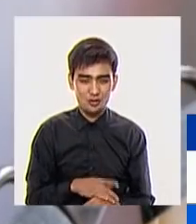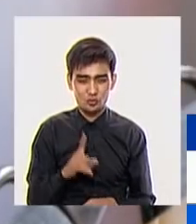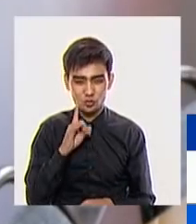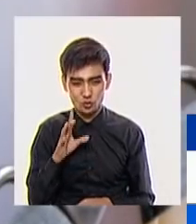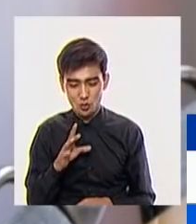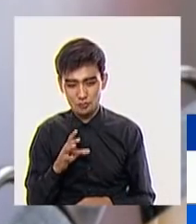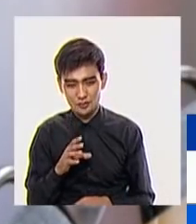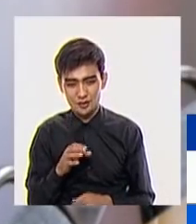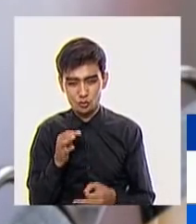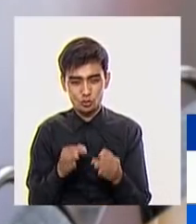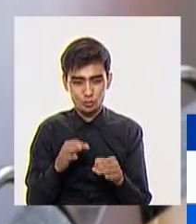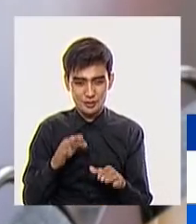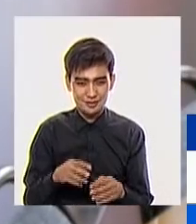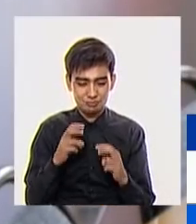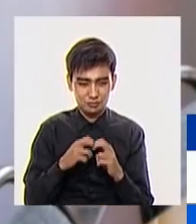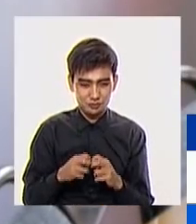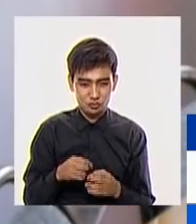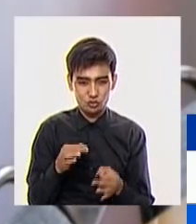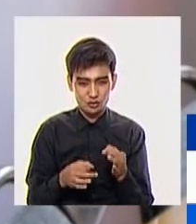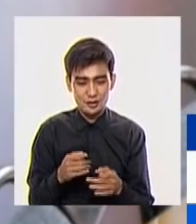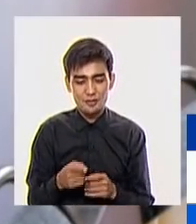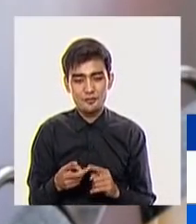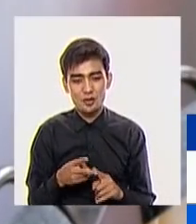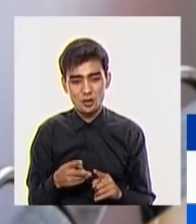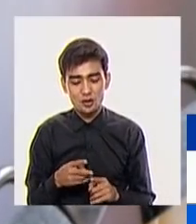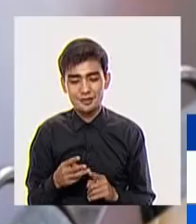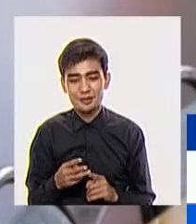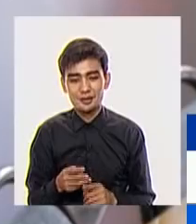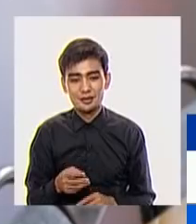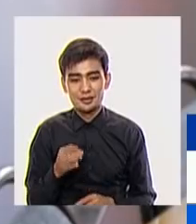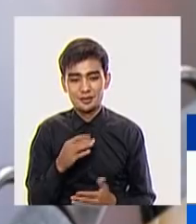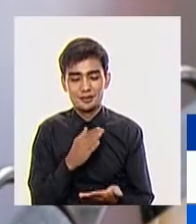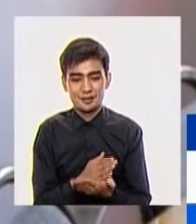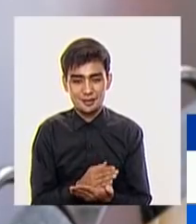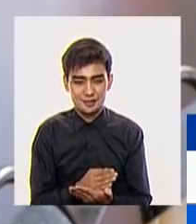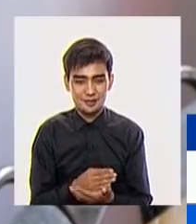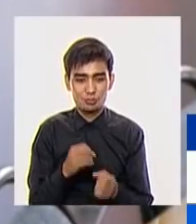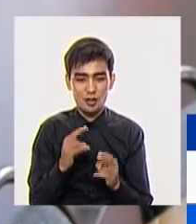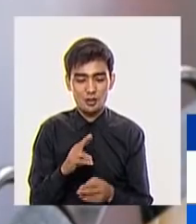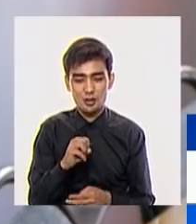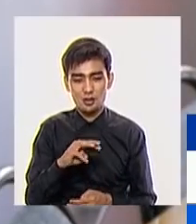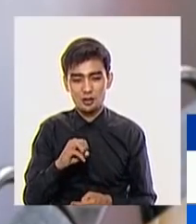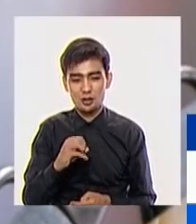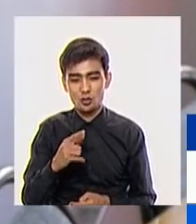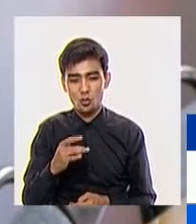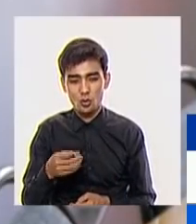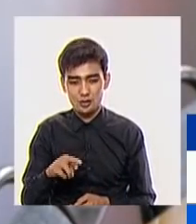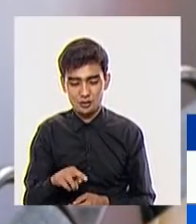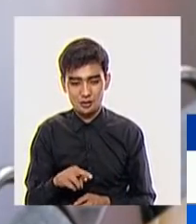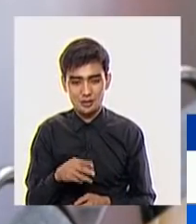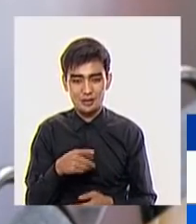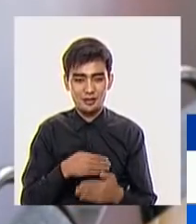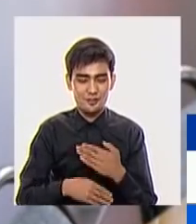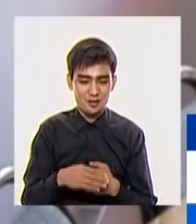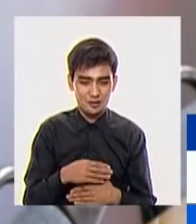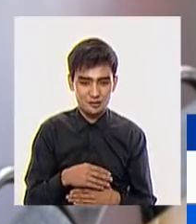неудобная процедура судебно-медицинской экспертизы, раз. Второе, есть определенные категории, это вот